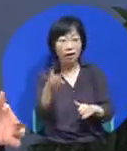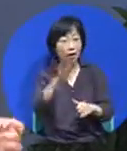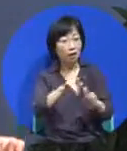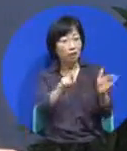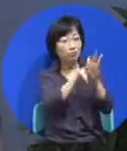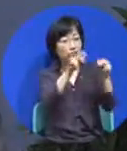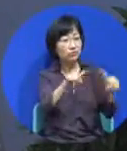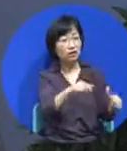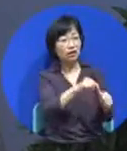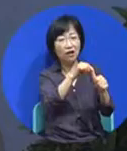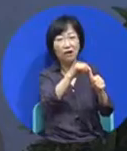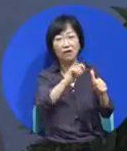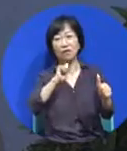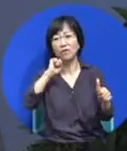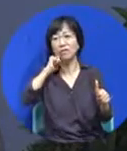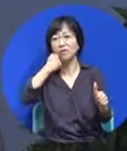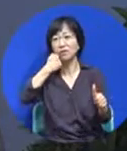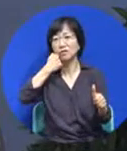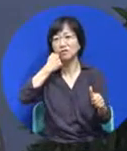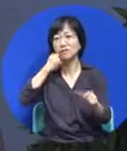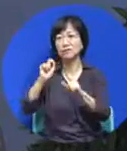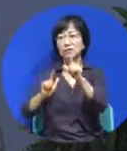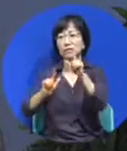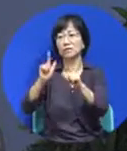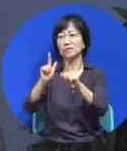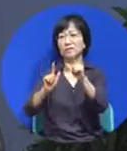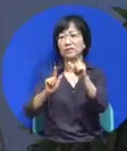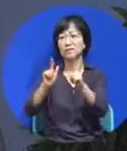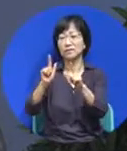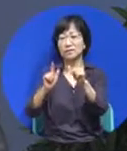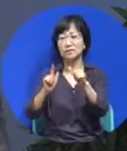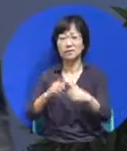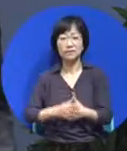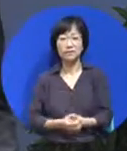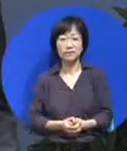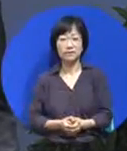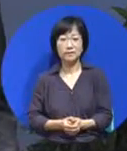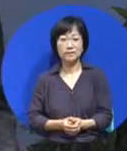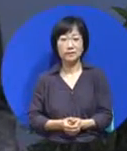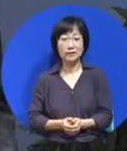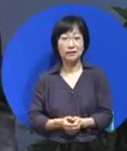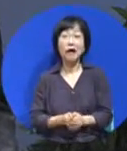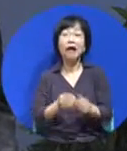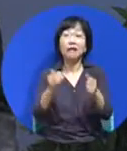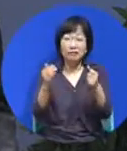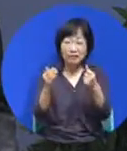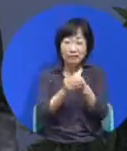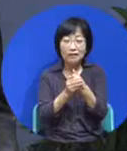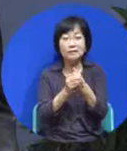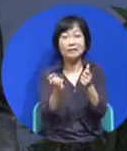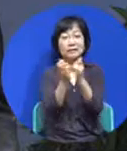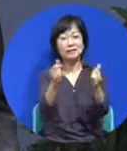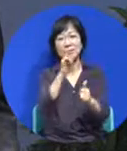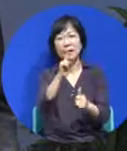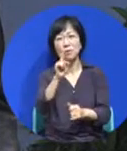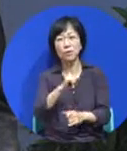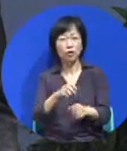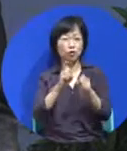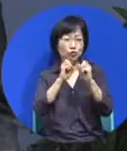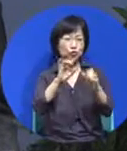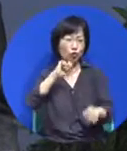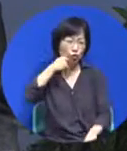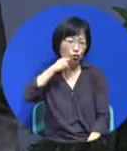as Christians, we should be able to save non-believers, but we can't. 그래서 전도 어렵다 이렇게 얘기합니다. And that's why people say evangelism is hard.